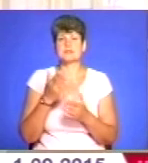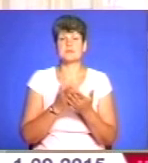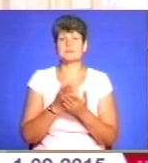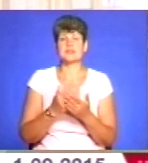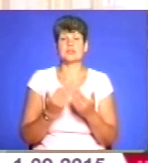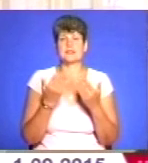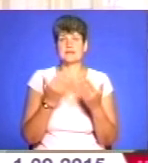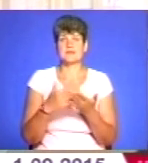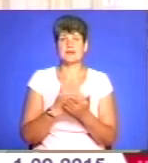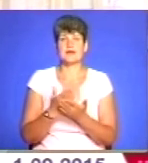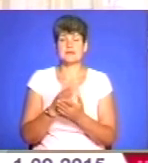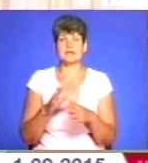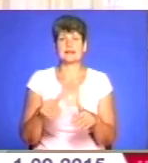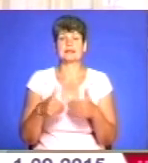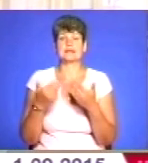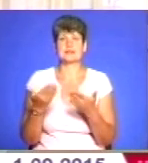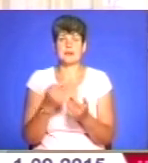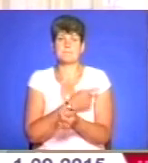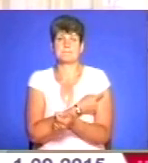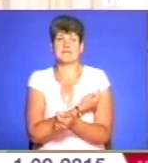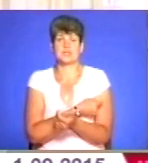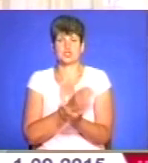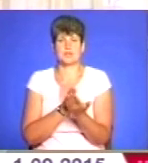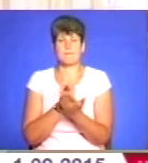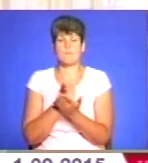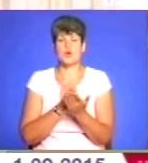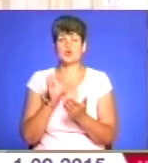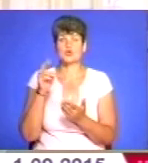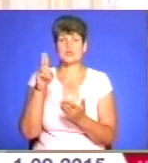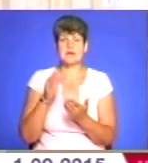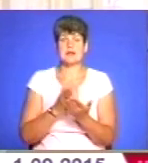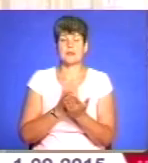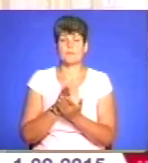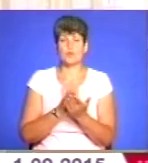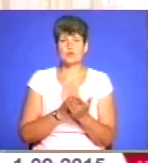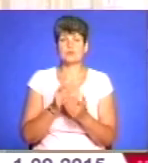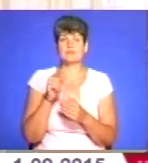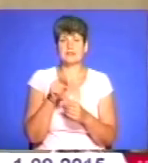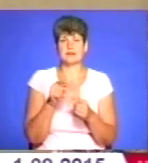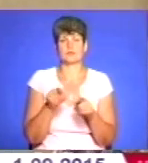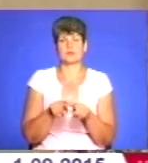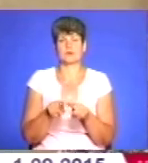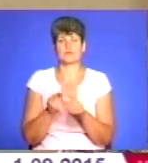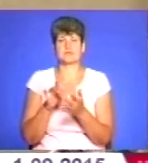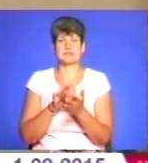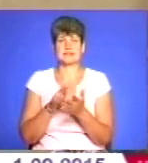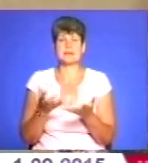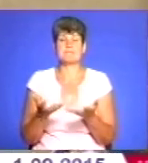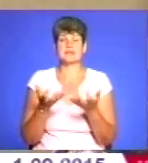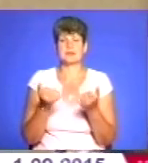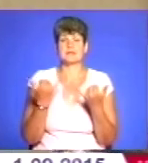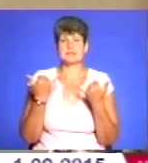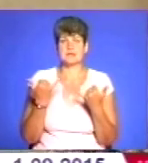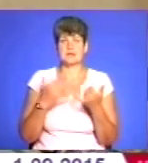їм якісне надання медичних послуг, соціальних послуг в таких подібних центрах. Зараз за підтримки